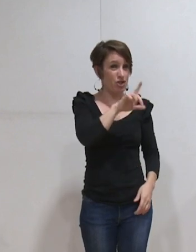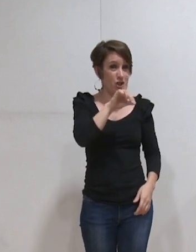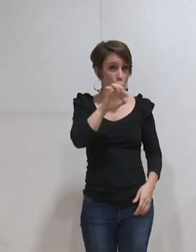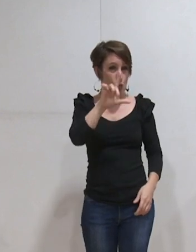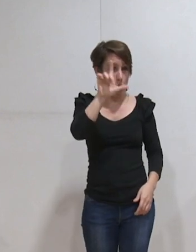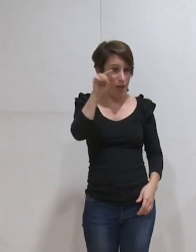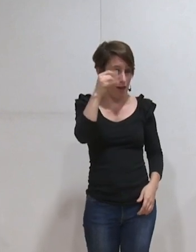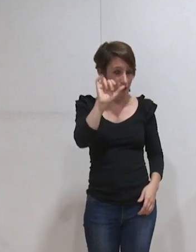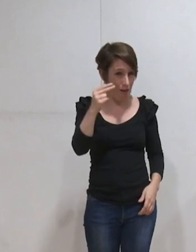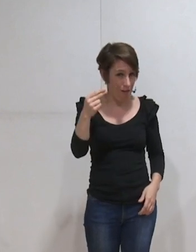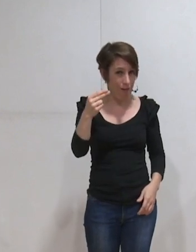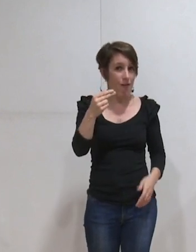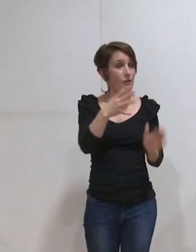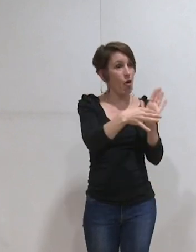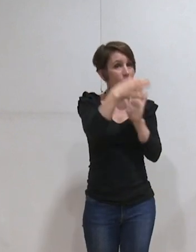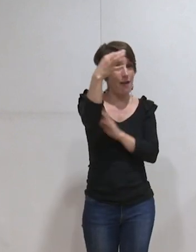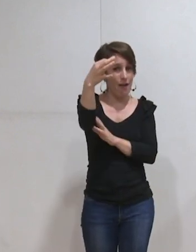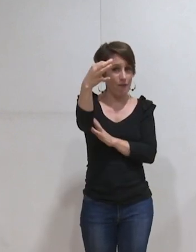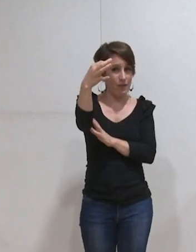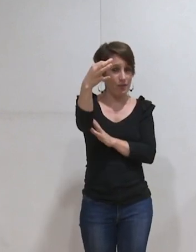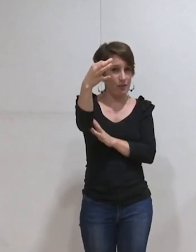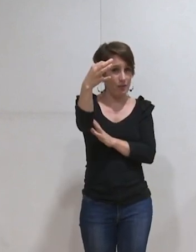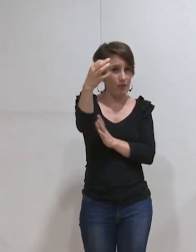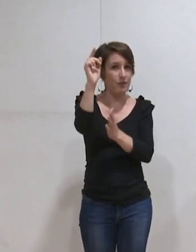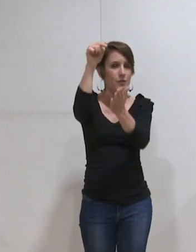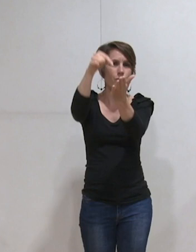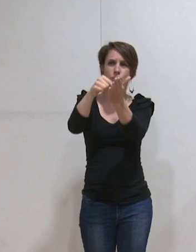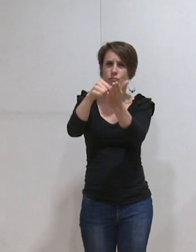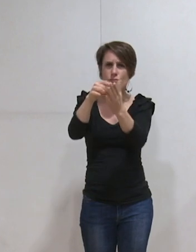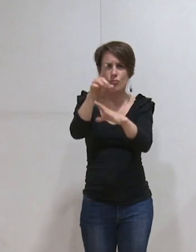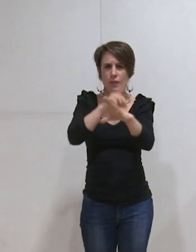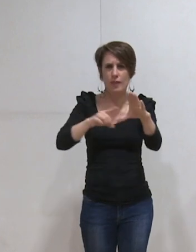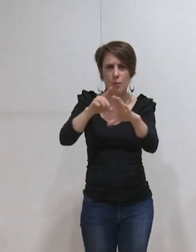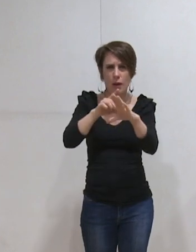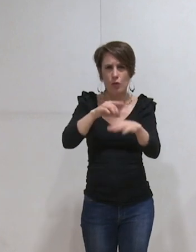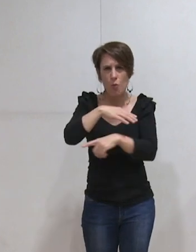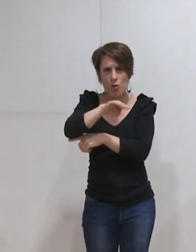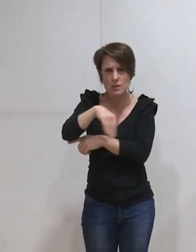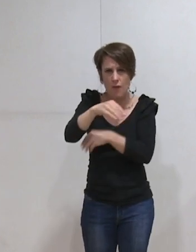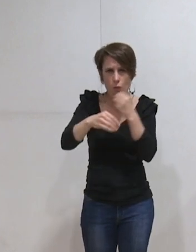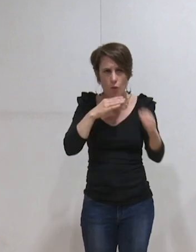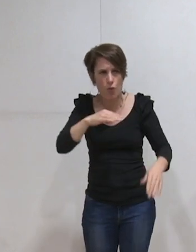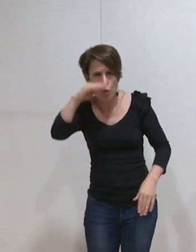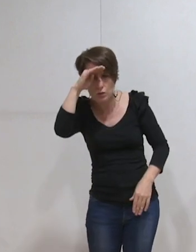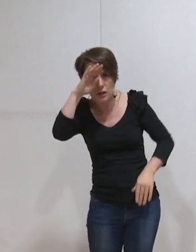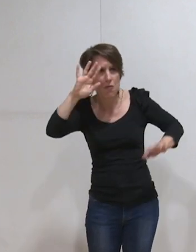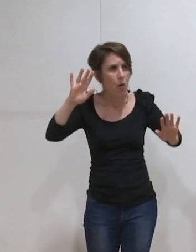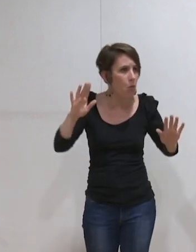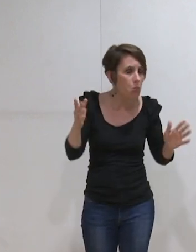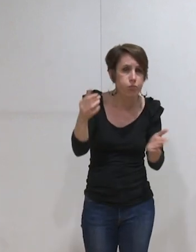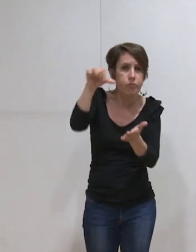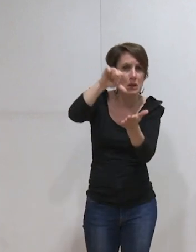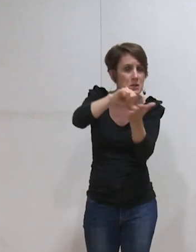par le Centre karmaling en Haute Savoie en savoir où elle aura l'occasion de bénéficier de